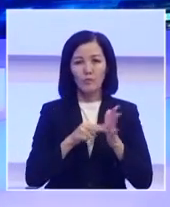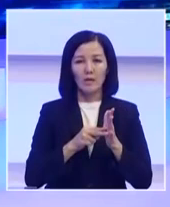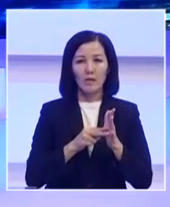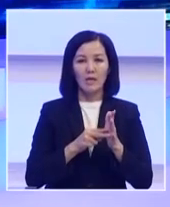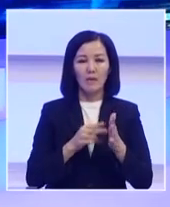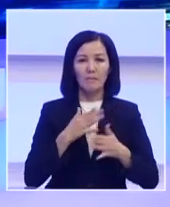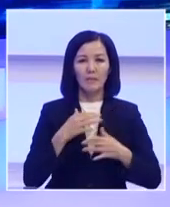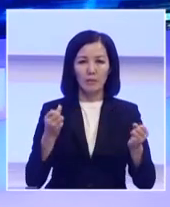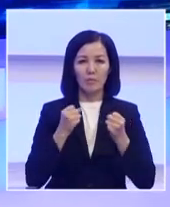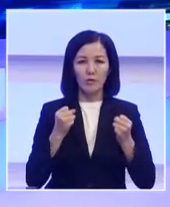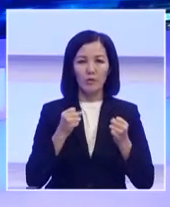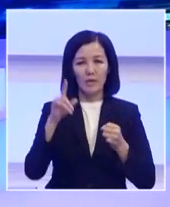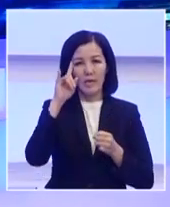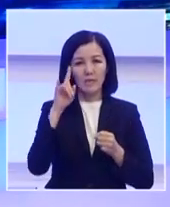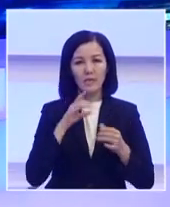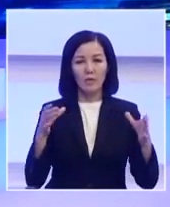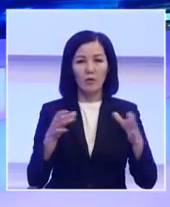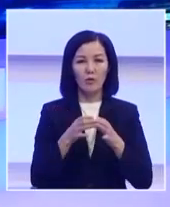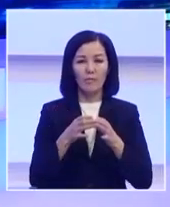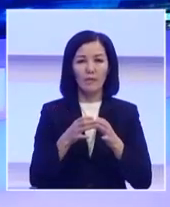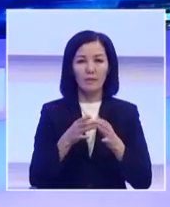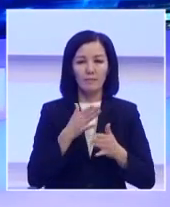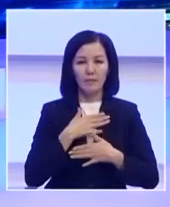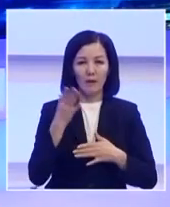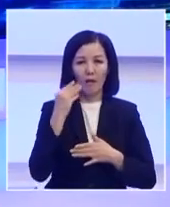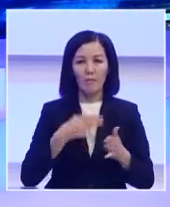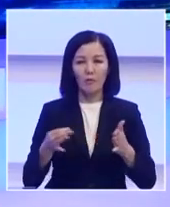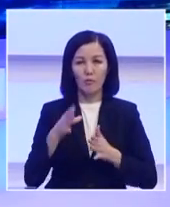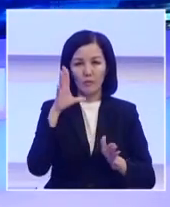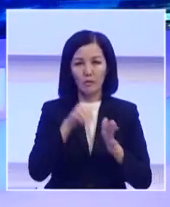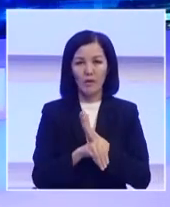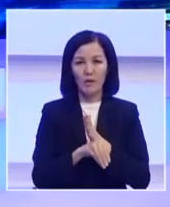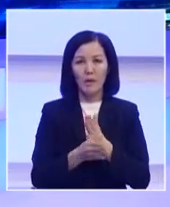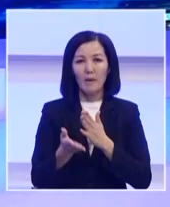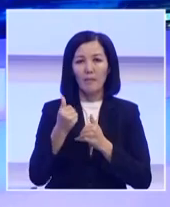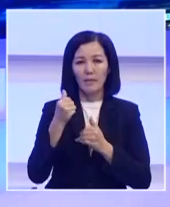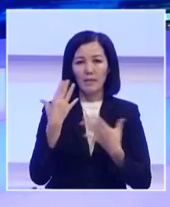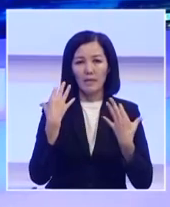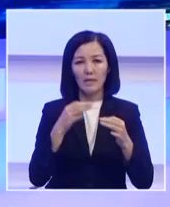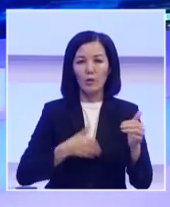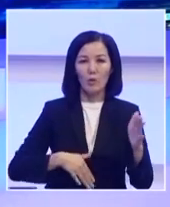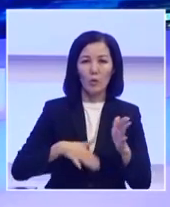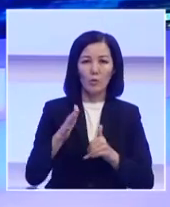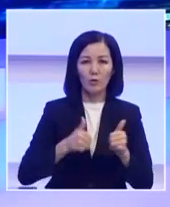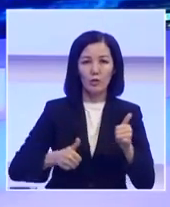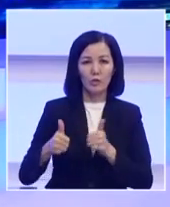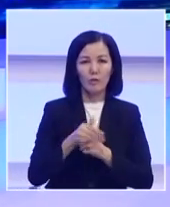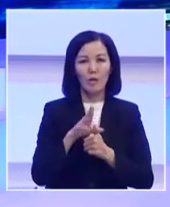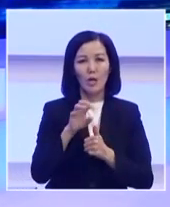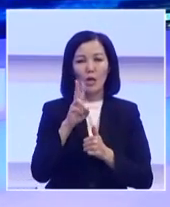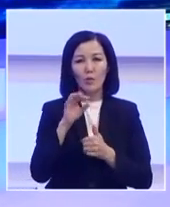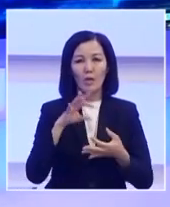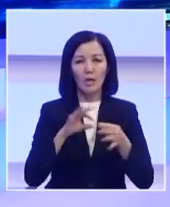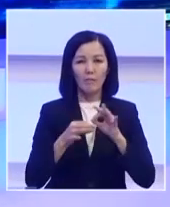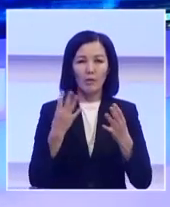кетейік жерлестеріміз ел құрамасын түгел жасақтай. Жетсолықтары былтыр лицензиялық турнирда үздік шығып, Токио Олимпиадасына 4